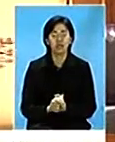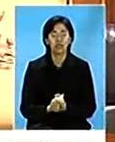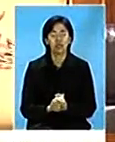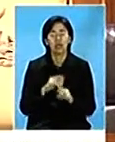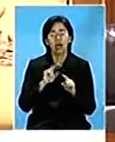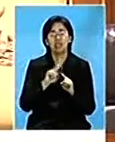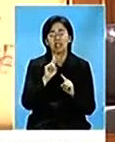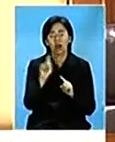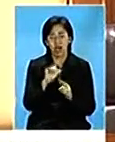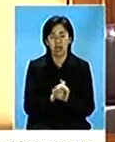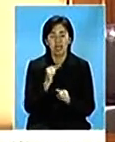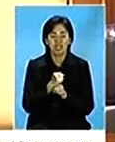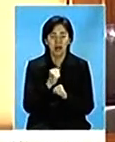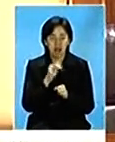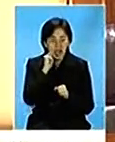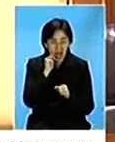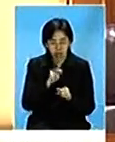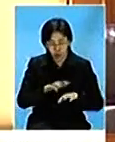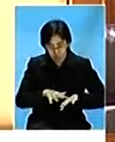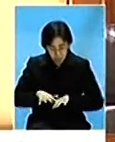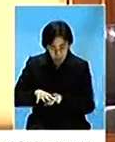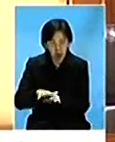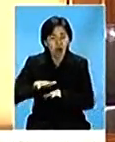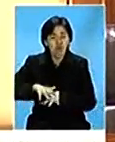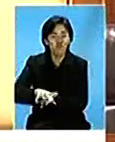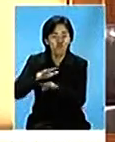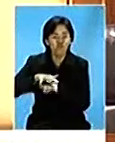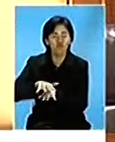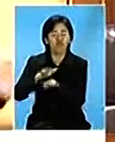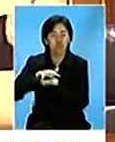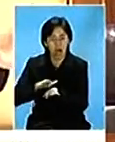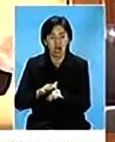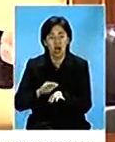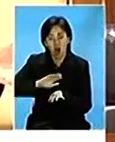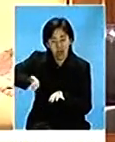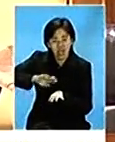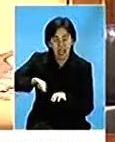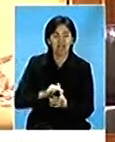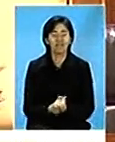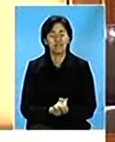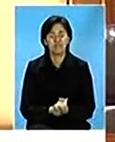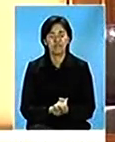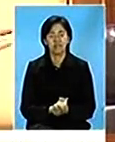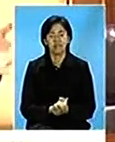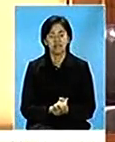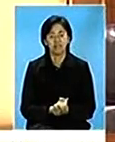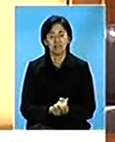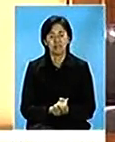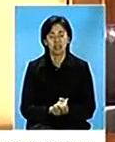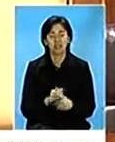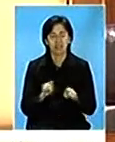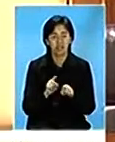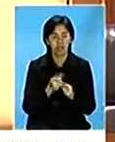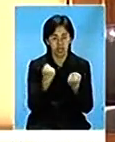ภาษาหนึ่งบางทีก็เรียกว่าฟลัดเวย์บางภาษาก็เรียกว่าฟลัดไดเวอร์ชันนะฮะคือเอาออกข้างนะครับเหมือนกับทางเบี่ยงนะฮะ